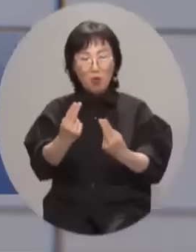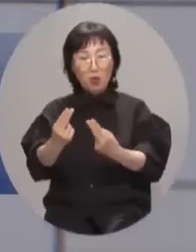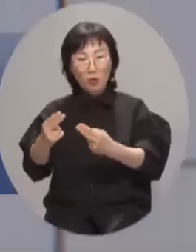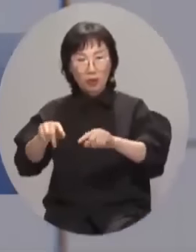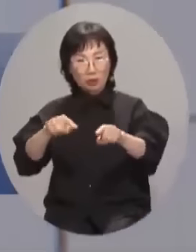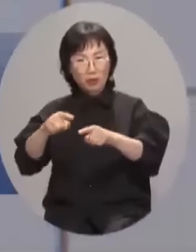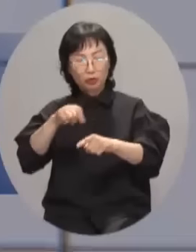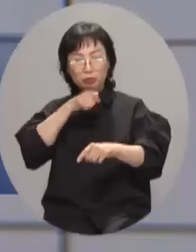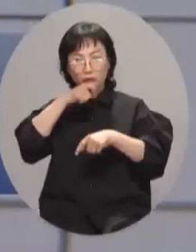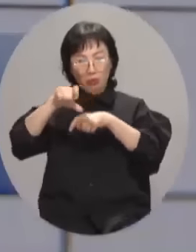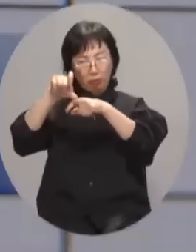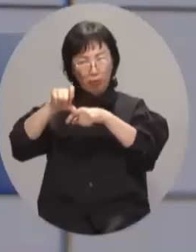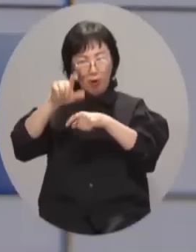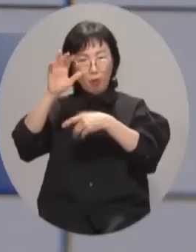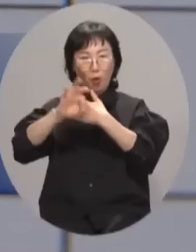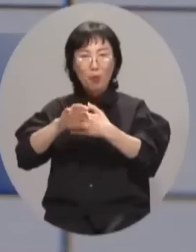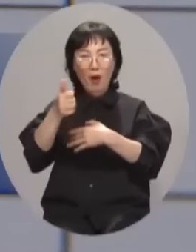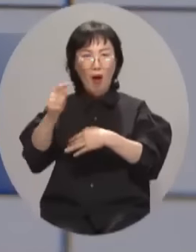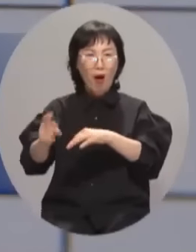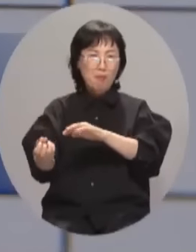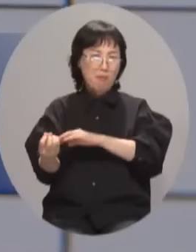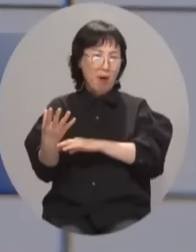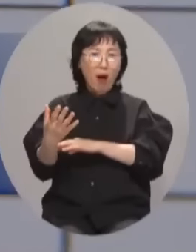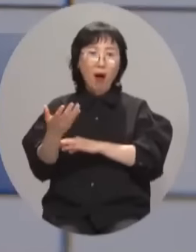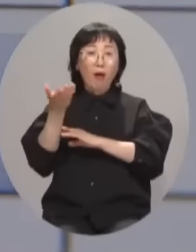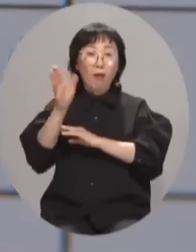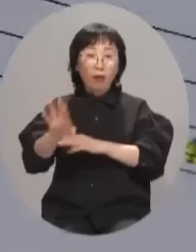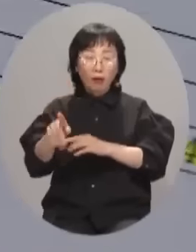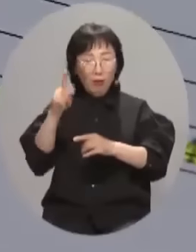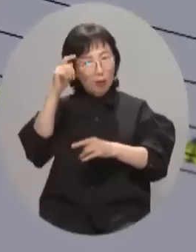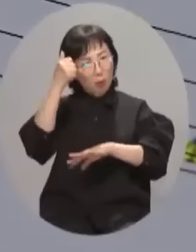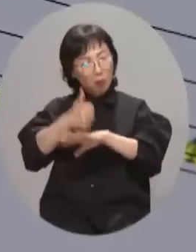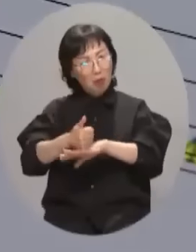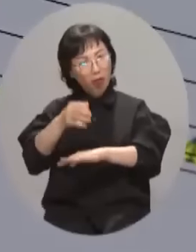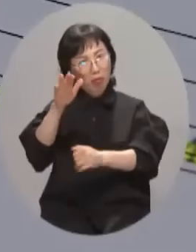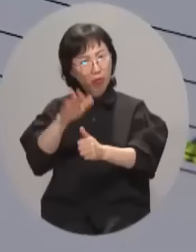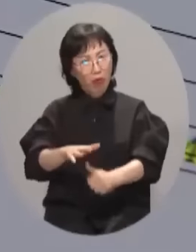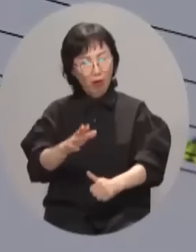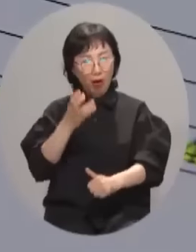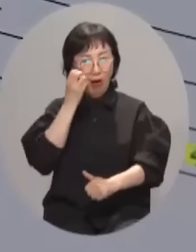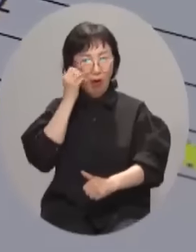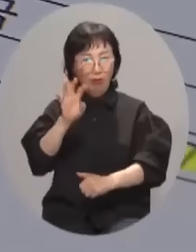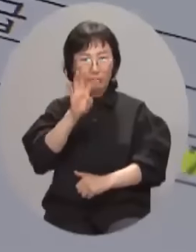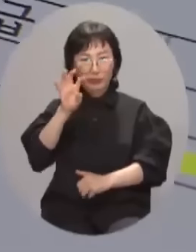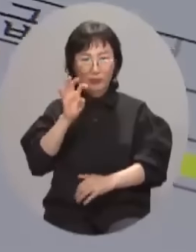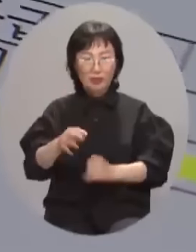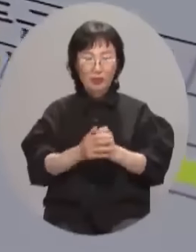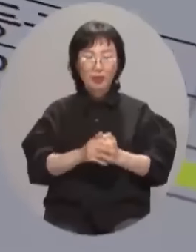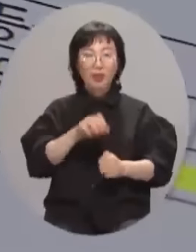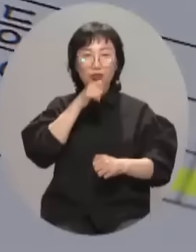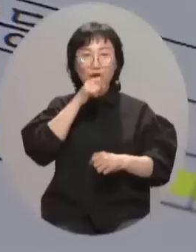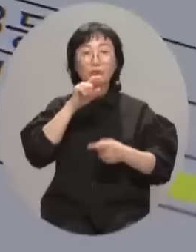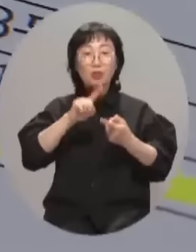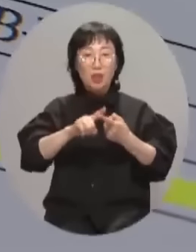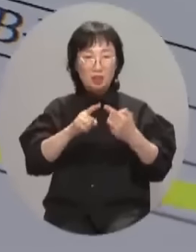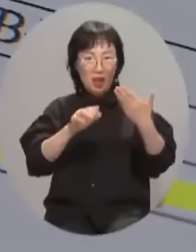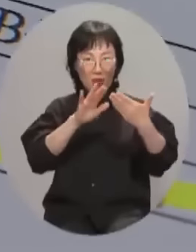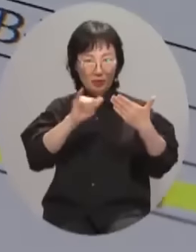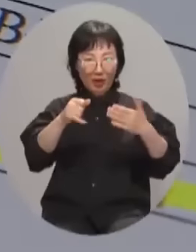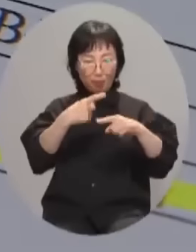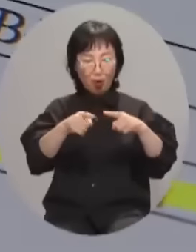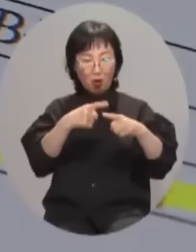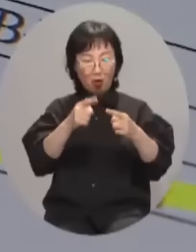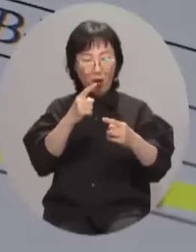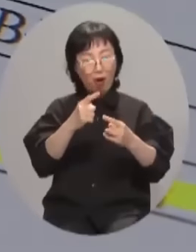지도에서 낸 성적들이 지도력이 전문성이 떨어질 수가 없잖아요이 점수 차이를 면접관 아홉명의 평균 점수로 환산하면